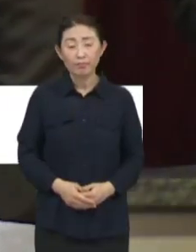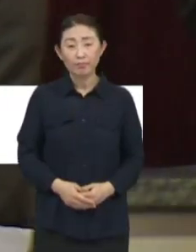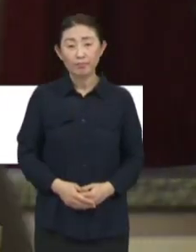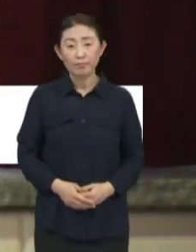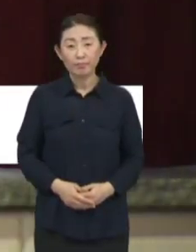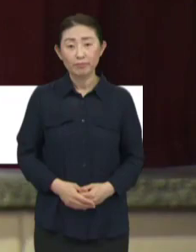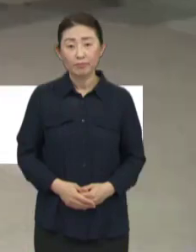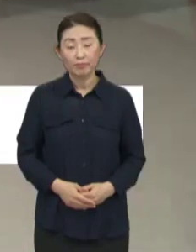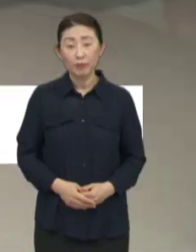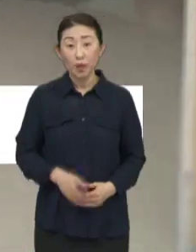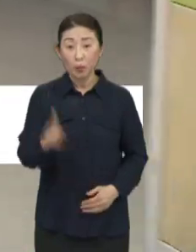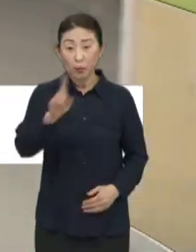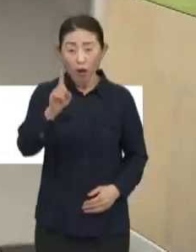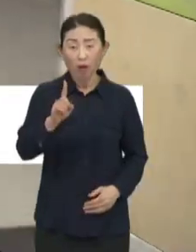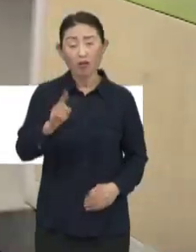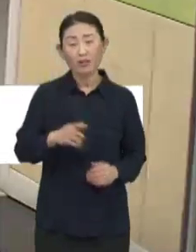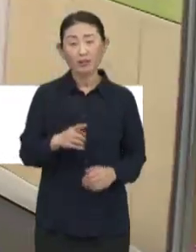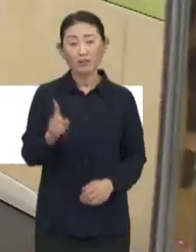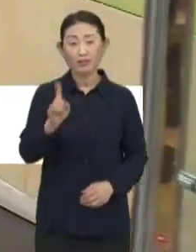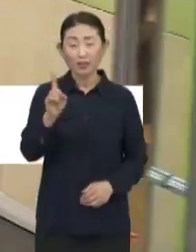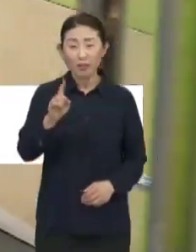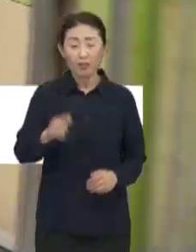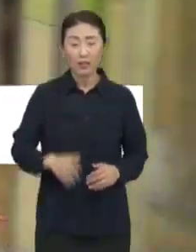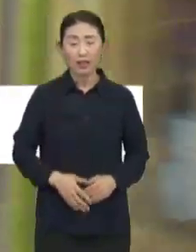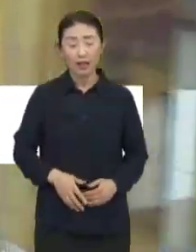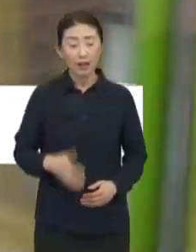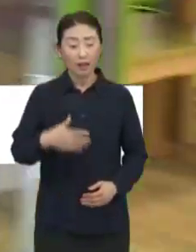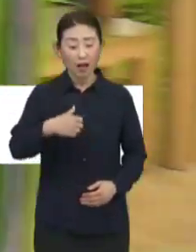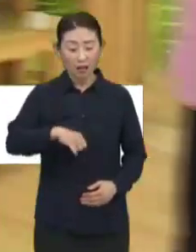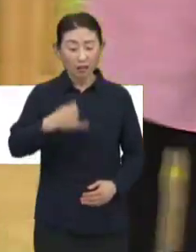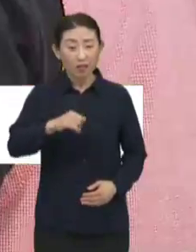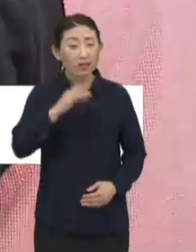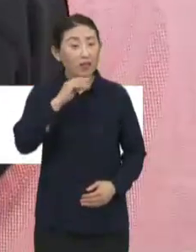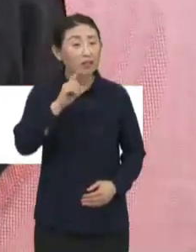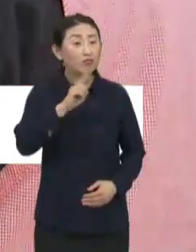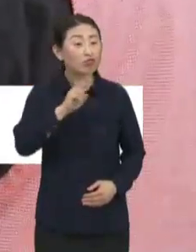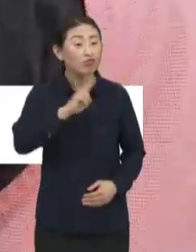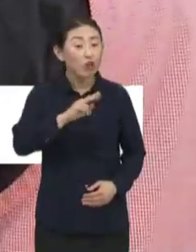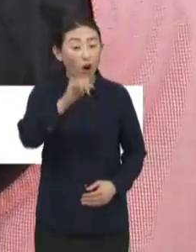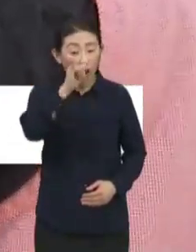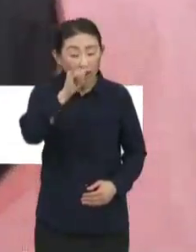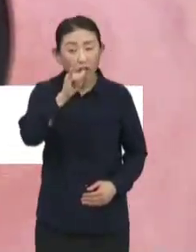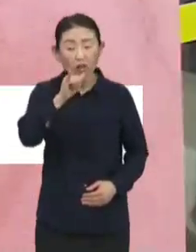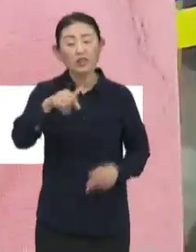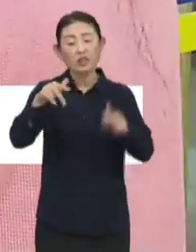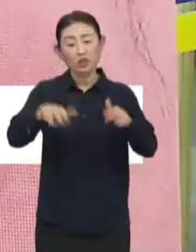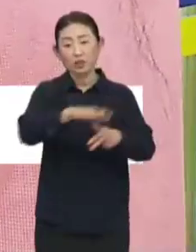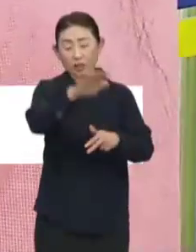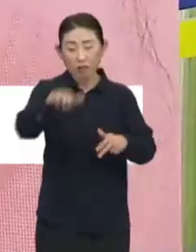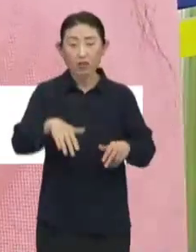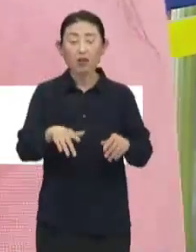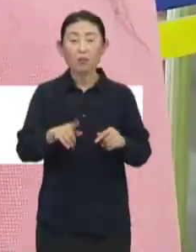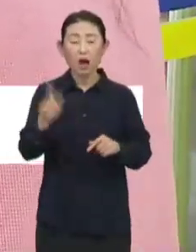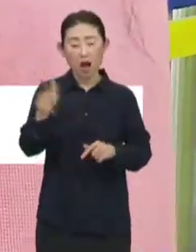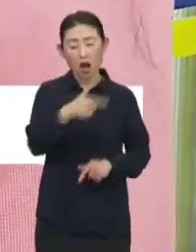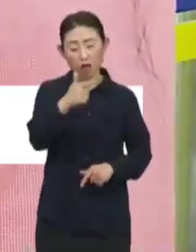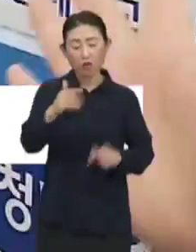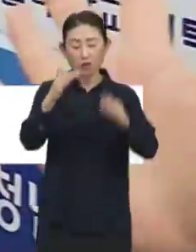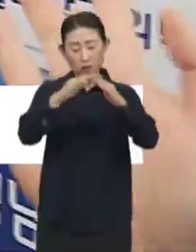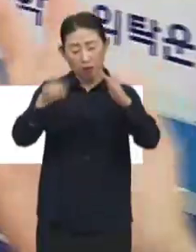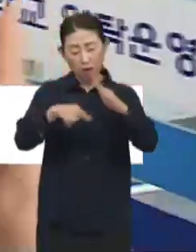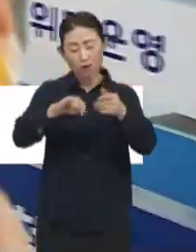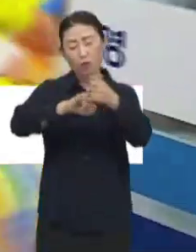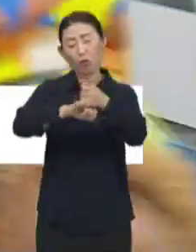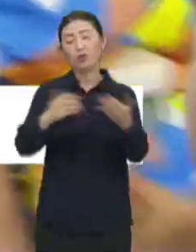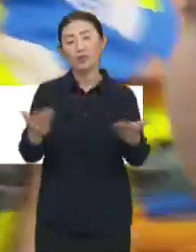대책을 내놨습니다. 가장 눈에 띄는 건 2세 이하의 자녀를 둔 직원들을 대상으로 주 1일 재택근무를